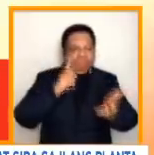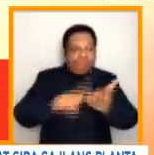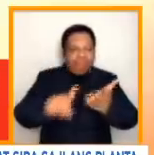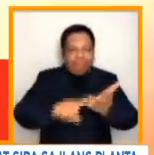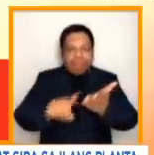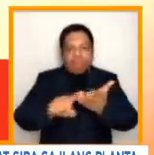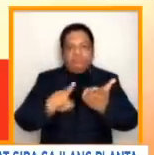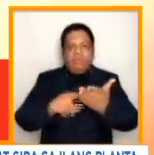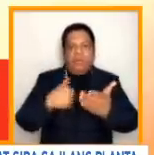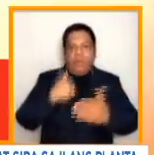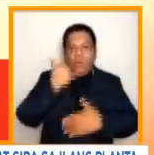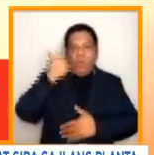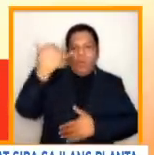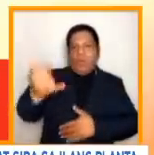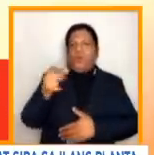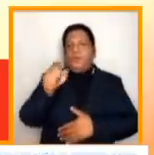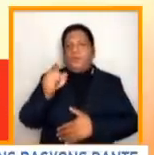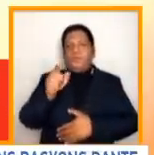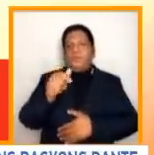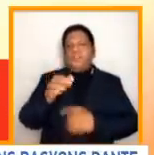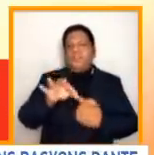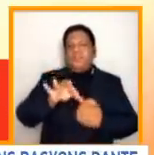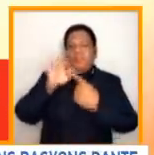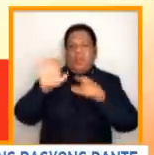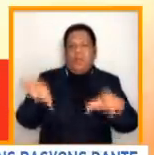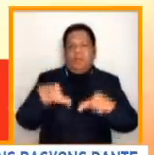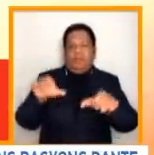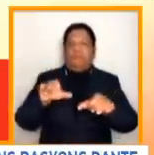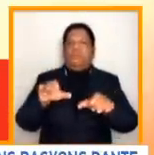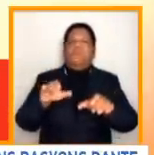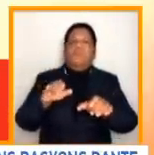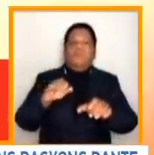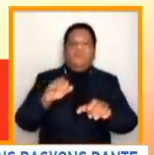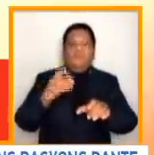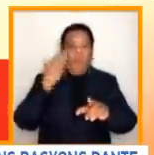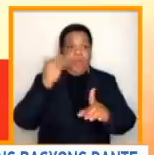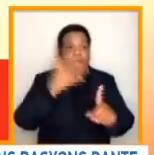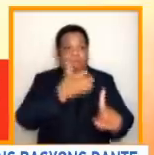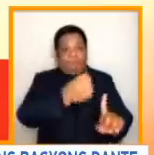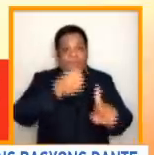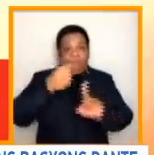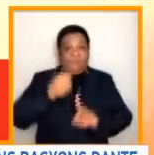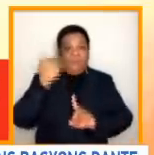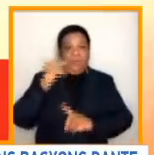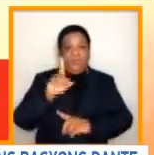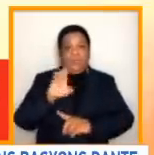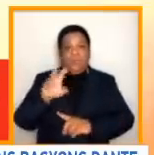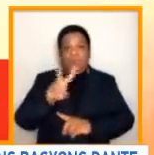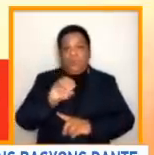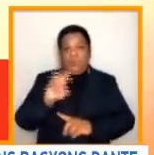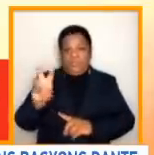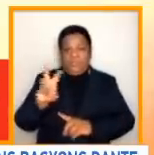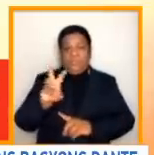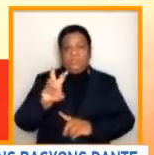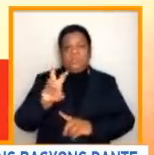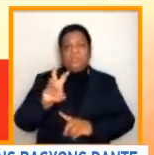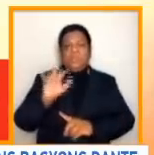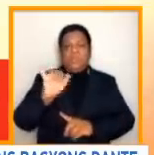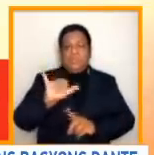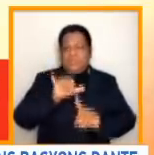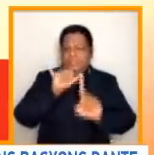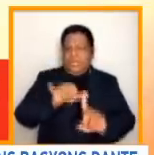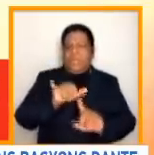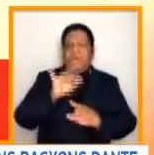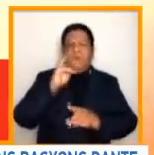Special Action Force kasi nung ma-recruit kasi yan, nung December ng 2006, dyan nag-stay siya ng 9 na taon. Mm. And then,